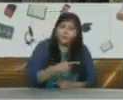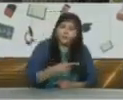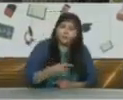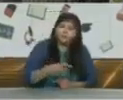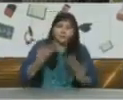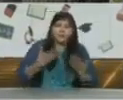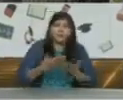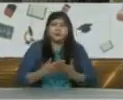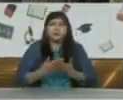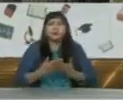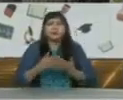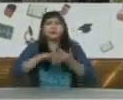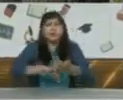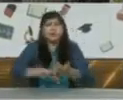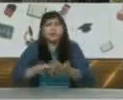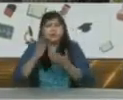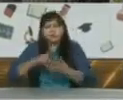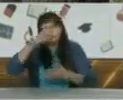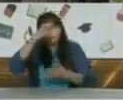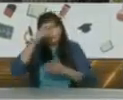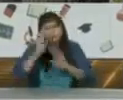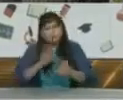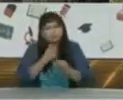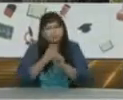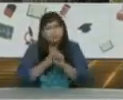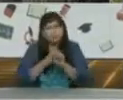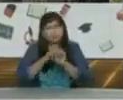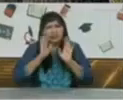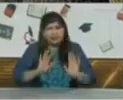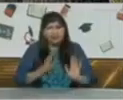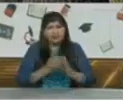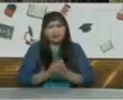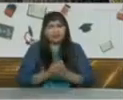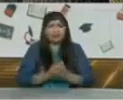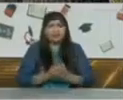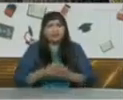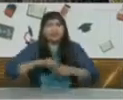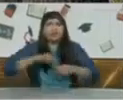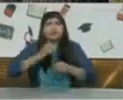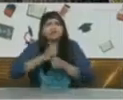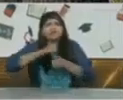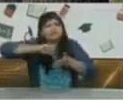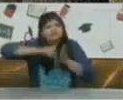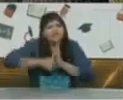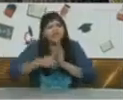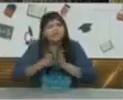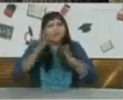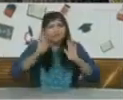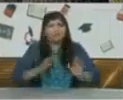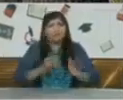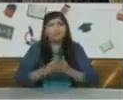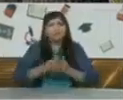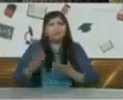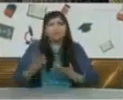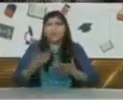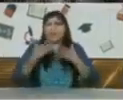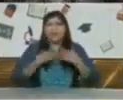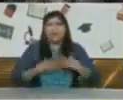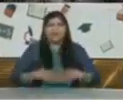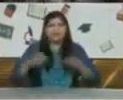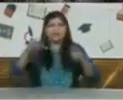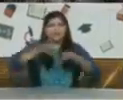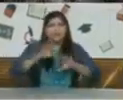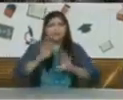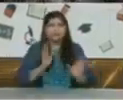भले कुछ सब्जेक्ट मुश्किल लगते हो, ये कोई आपके जीवन में कोई कमी नहीं है।